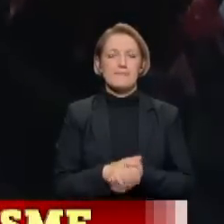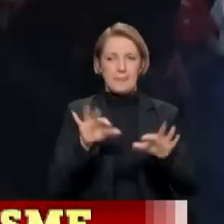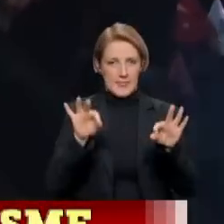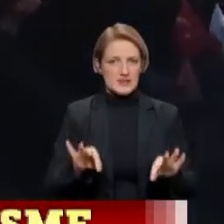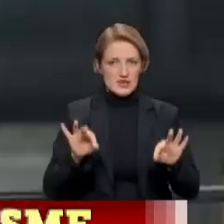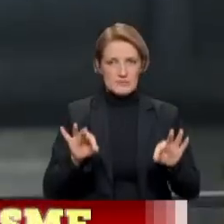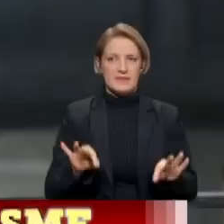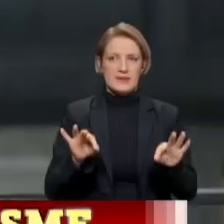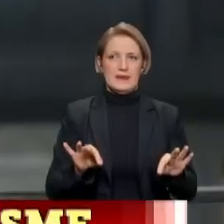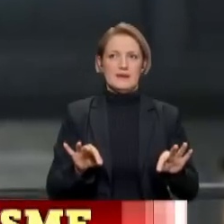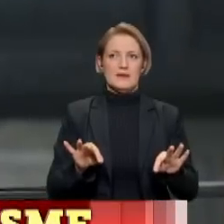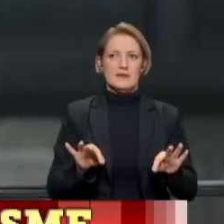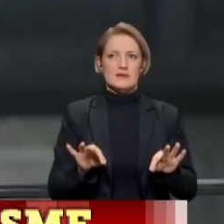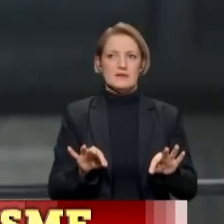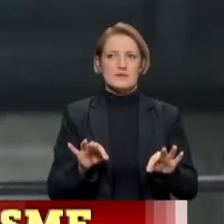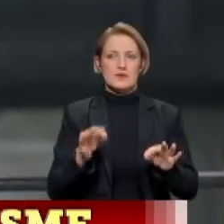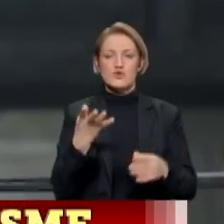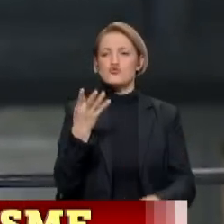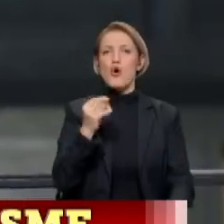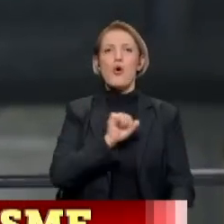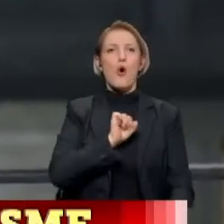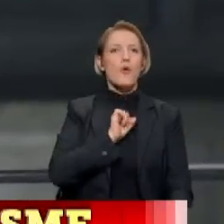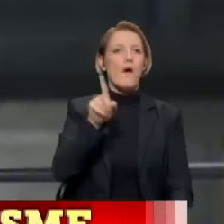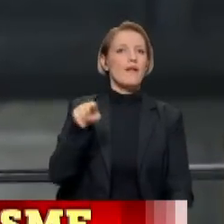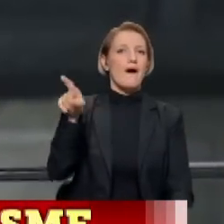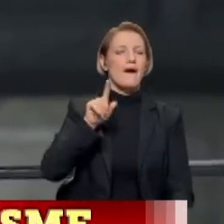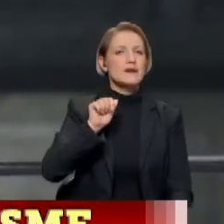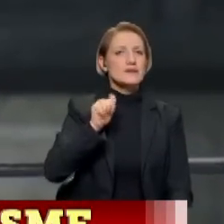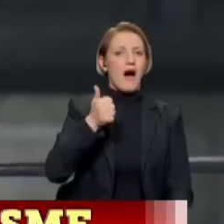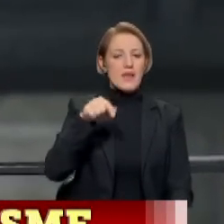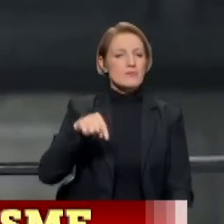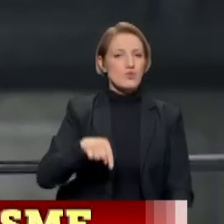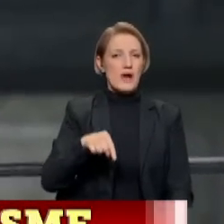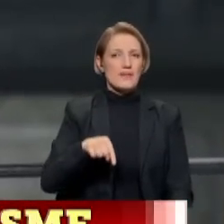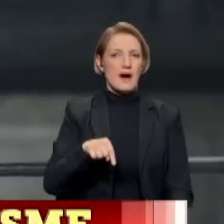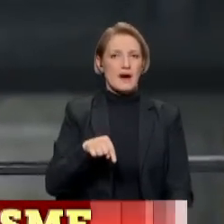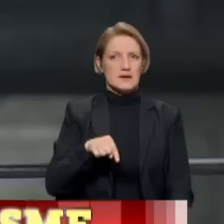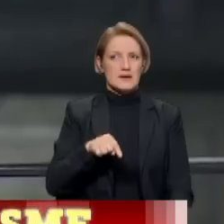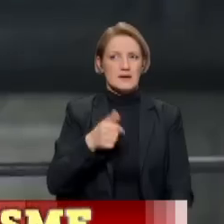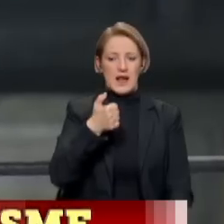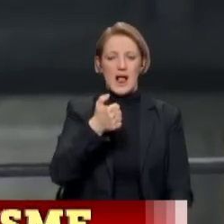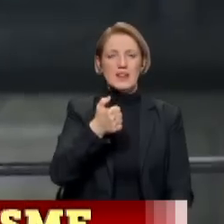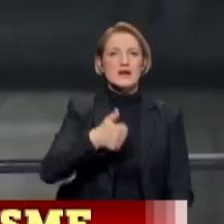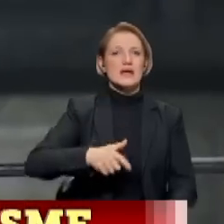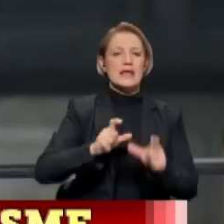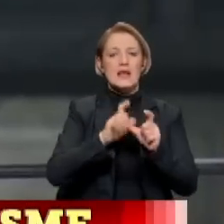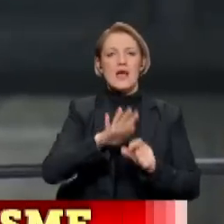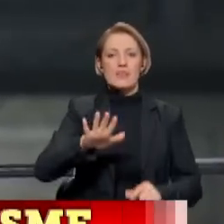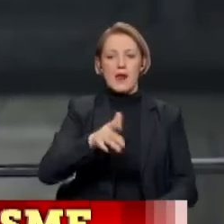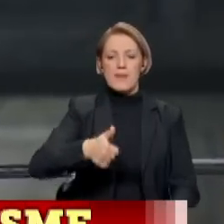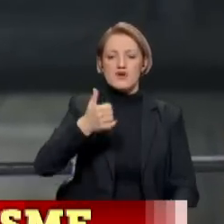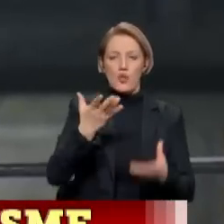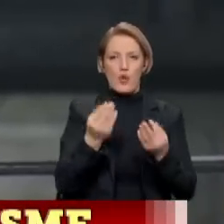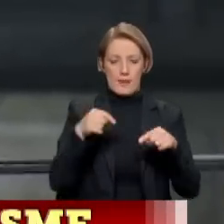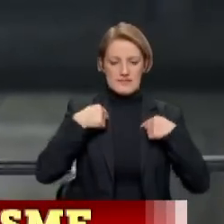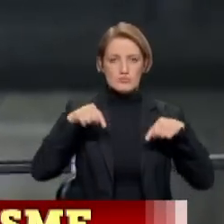Şimdi çok korkuyorlar. Yarın burada 6 genel başkan olarak